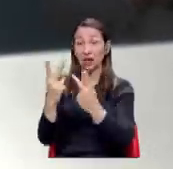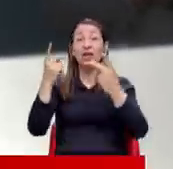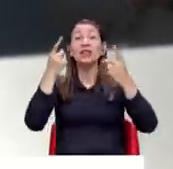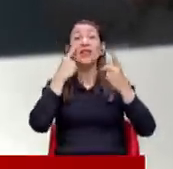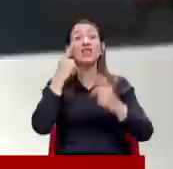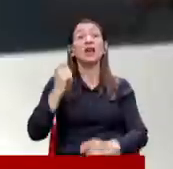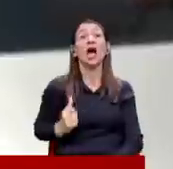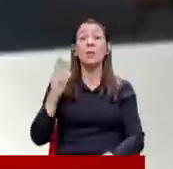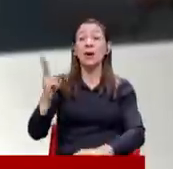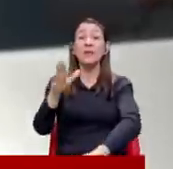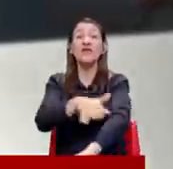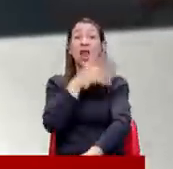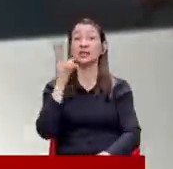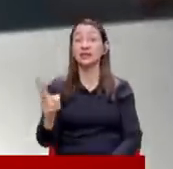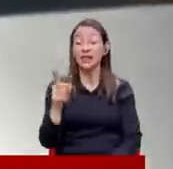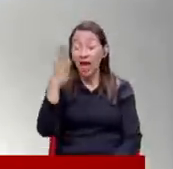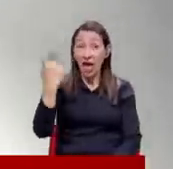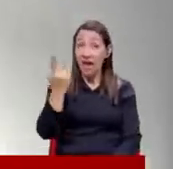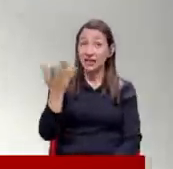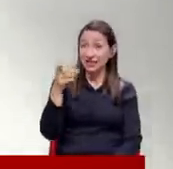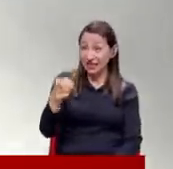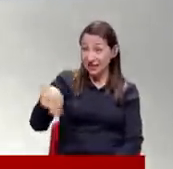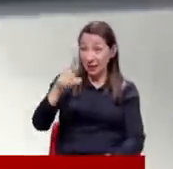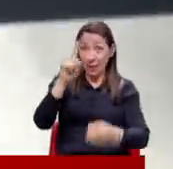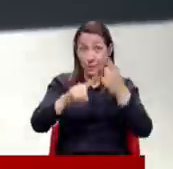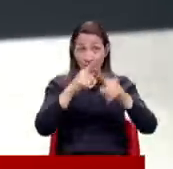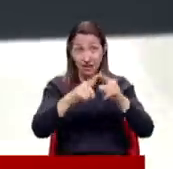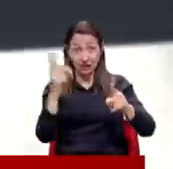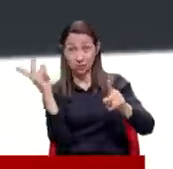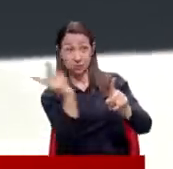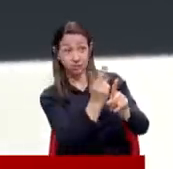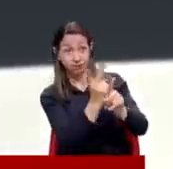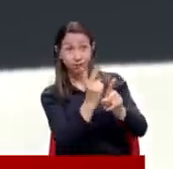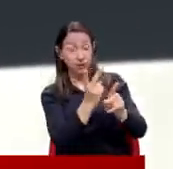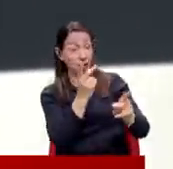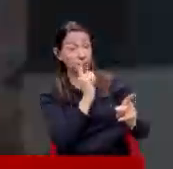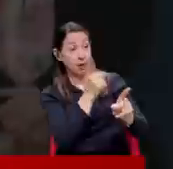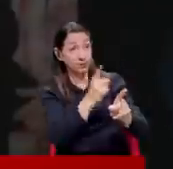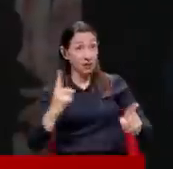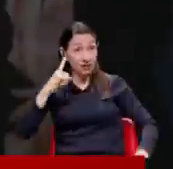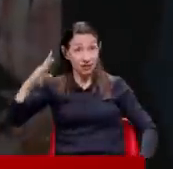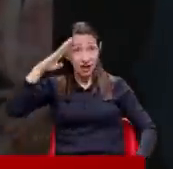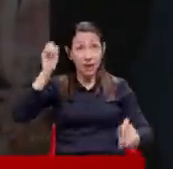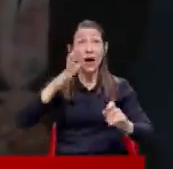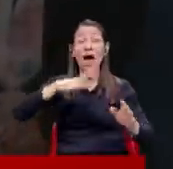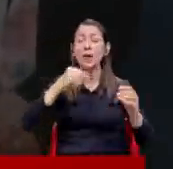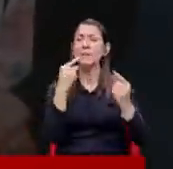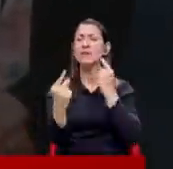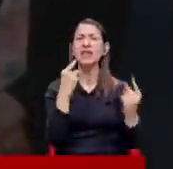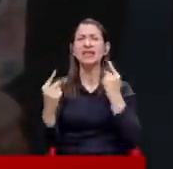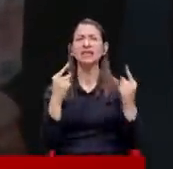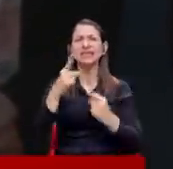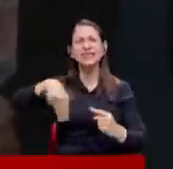devletin kaymakamısınız. Eğer siz bir partinin bürokratı gibi davranırsanız her birinizin ama